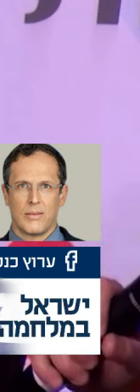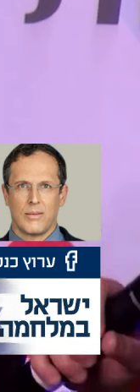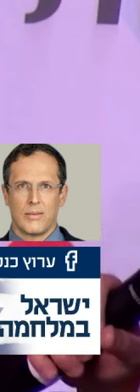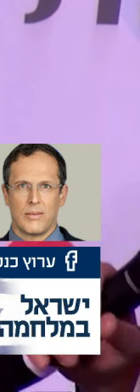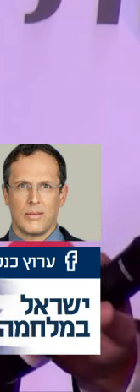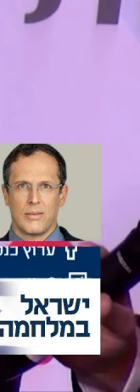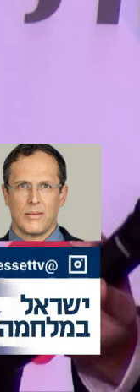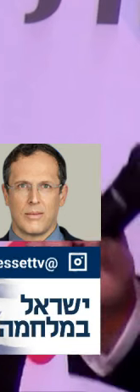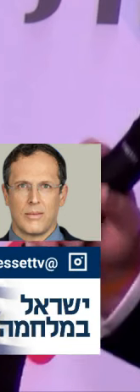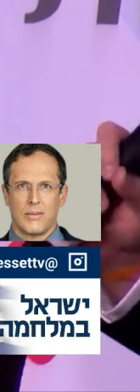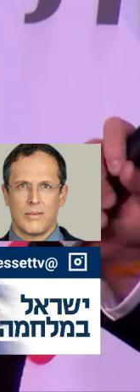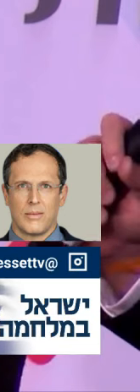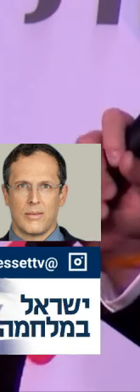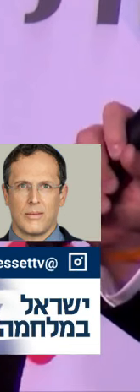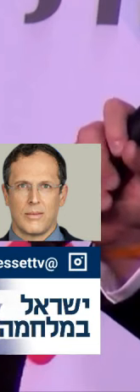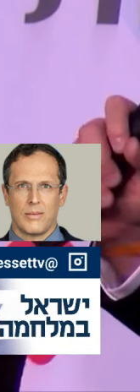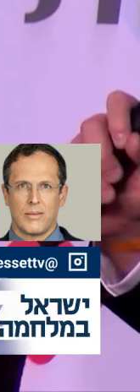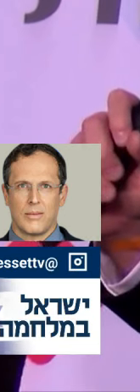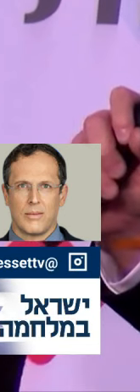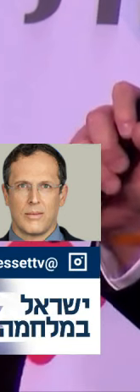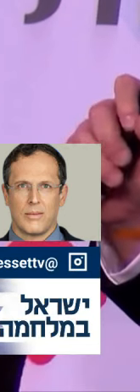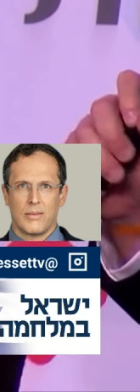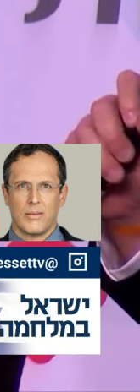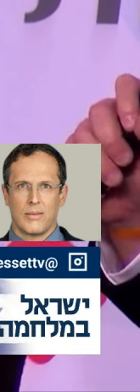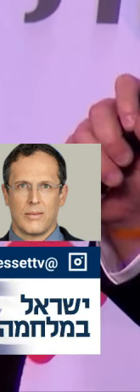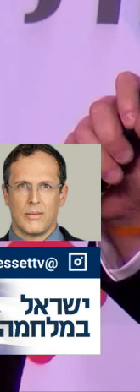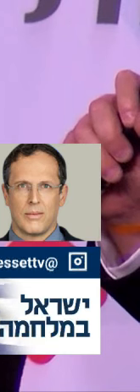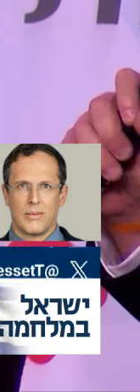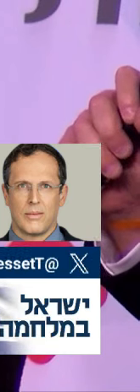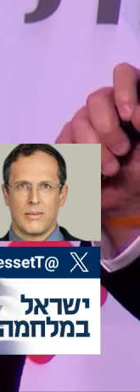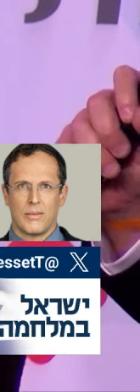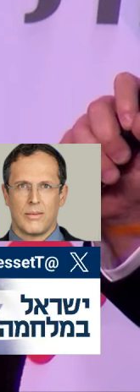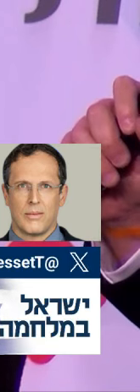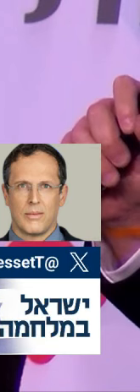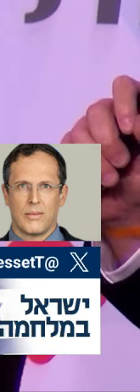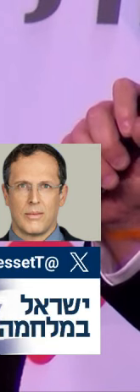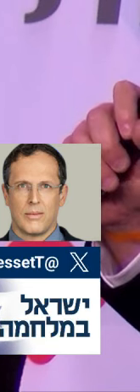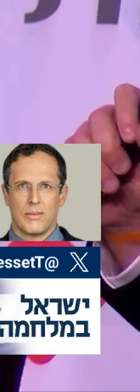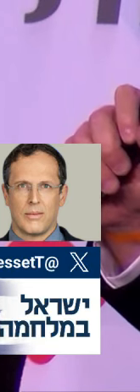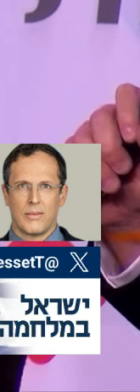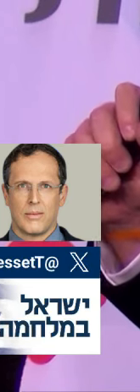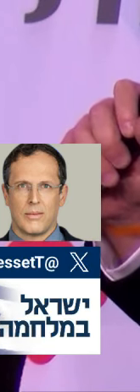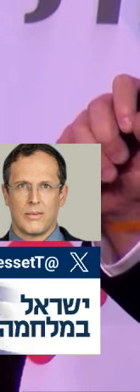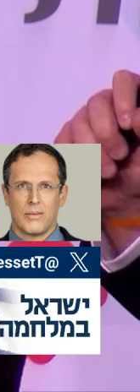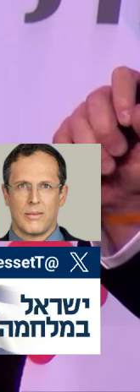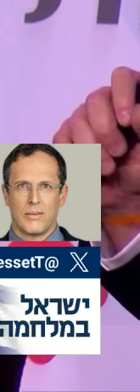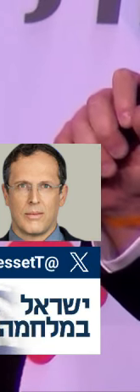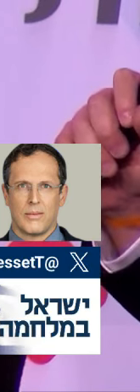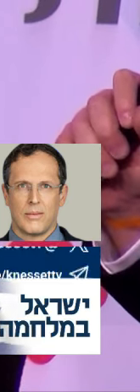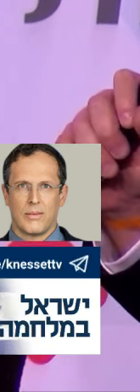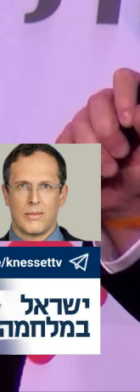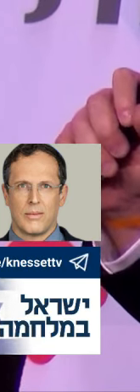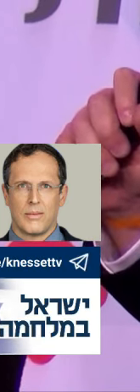עבודתם. הטענה היא טענה מקצועית גרדה. תעשה את עבודתך. עכשיו, יש פה נקודה פוליטית בכל זאת לא מקצועית,